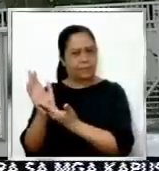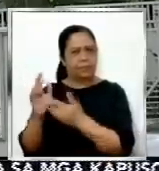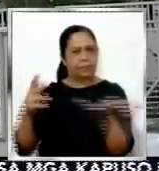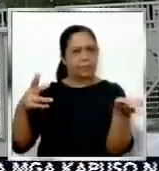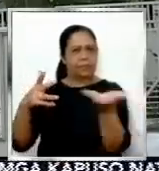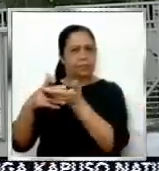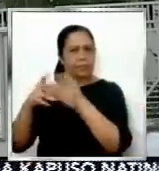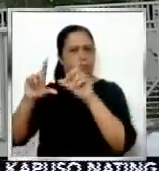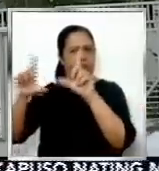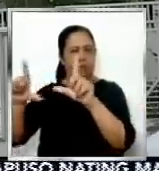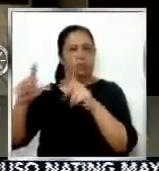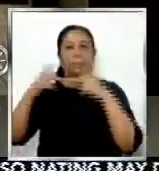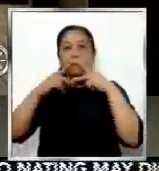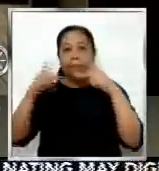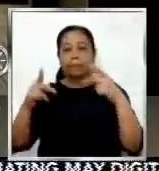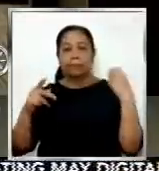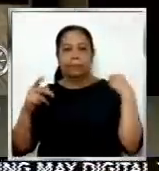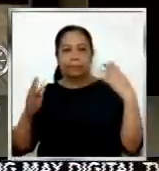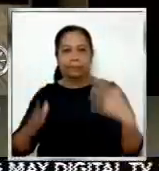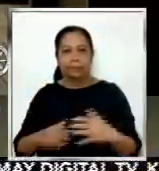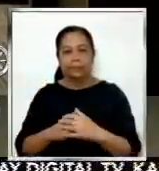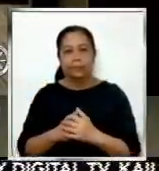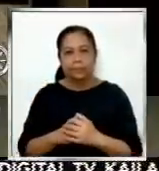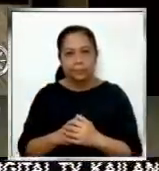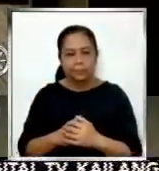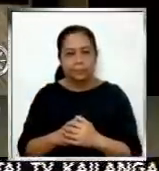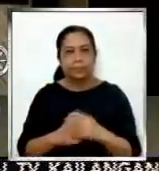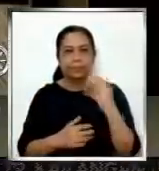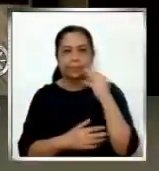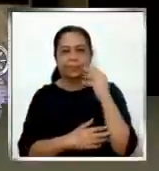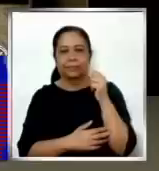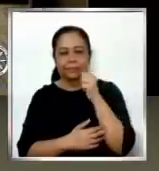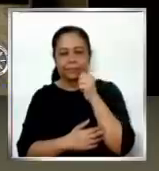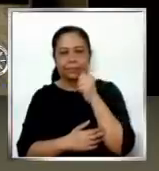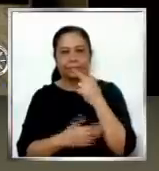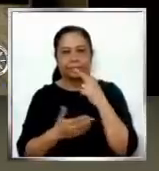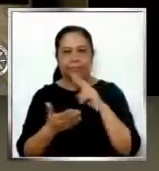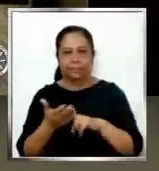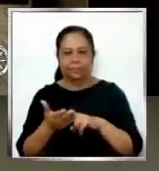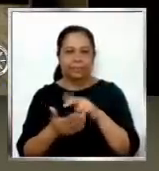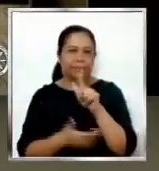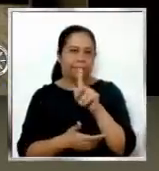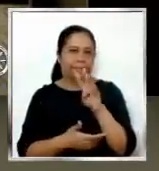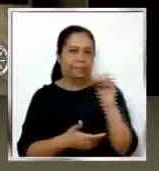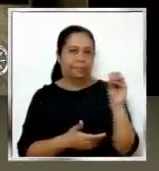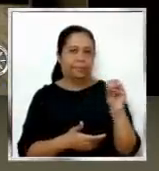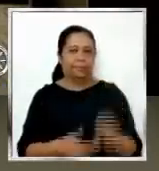isang pampublikong opisyal. Marisol Abdurrahman, nakatutok 24 Oras.